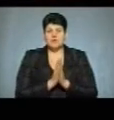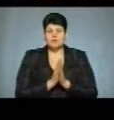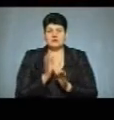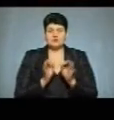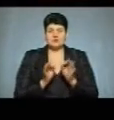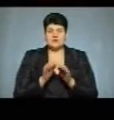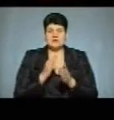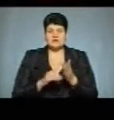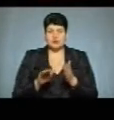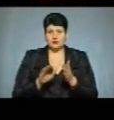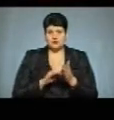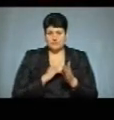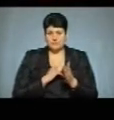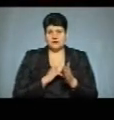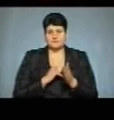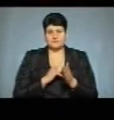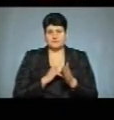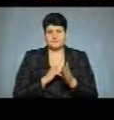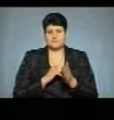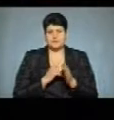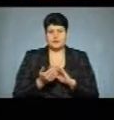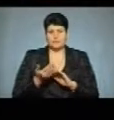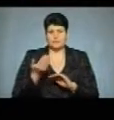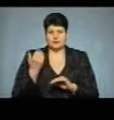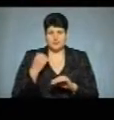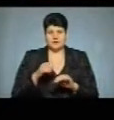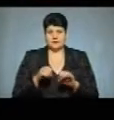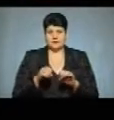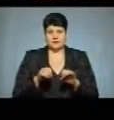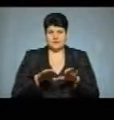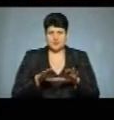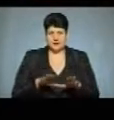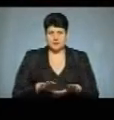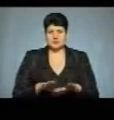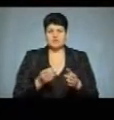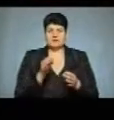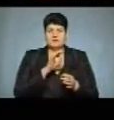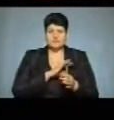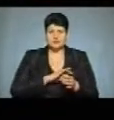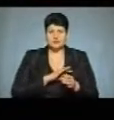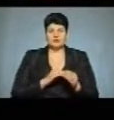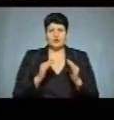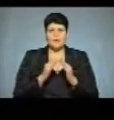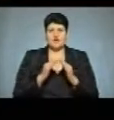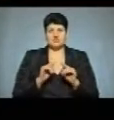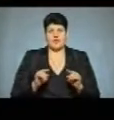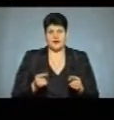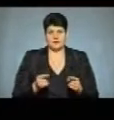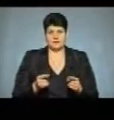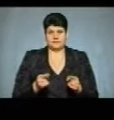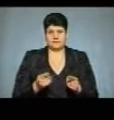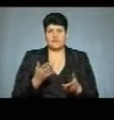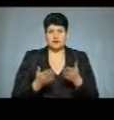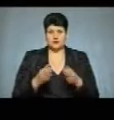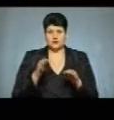скасувати, постановити нове користувати до його підзахисного запобіжний захід у виді домашнього арешту. Якщо